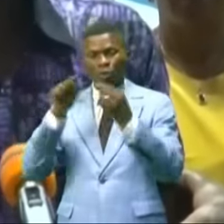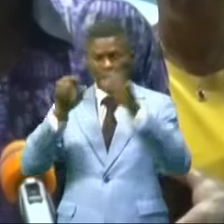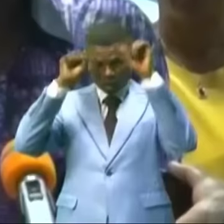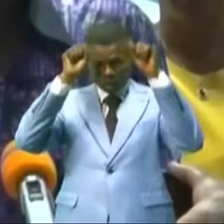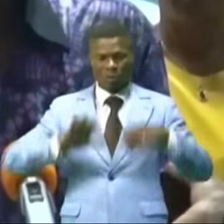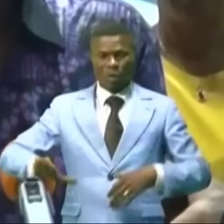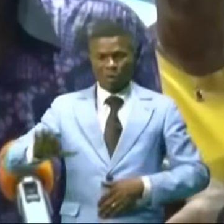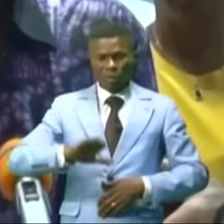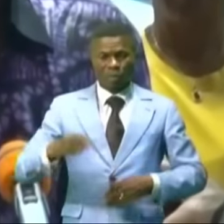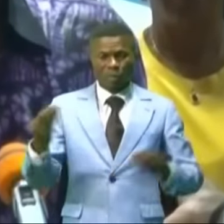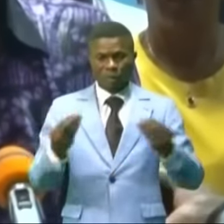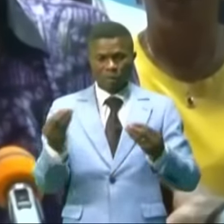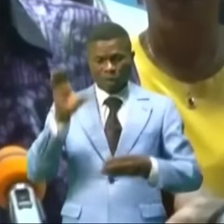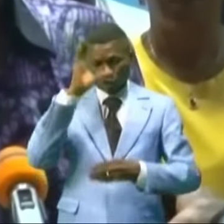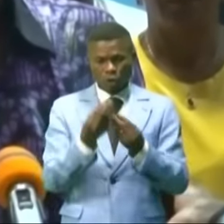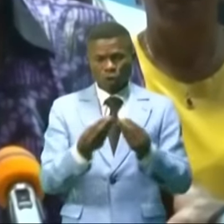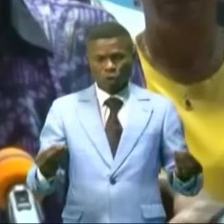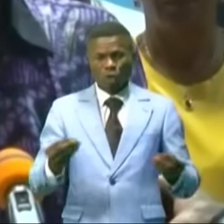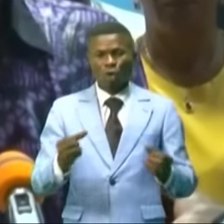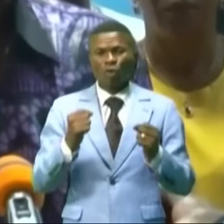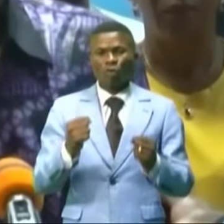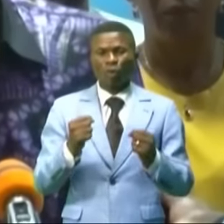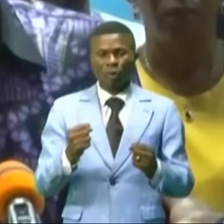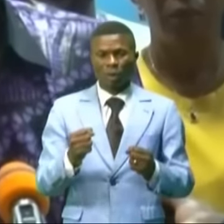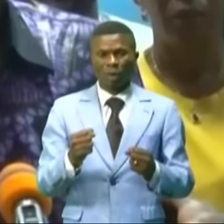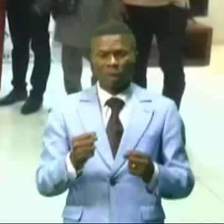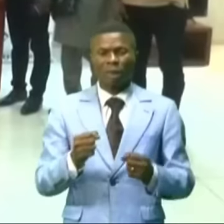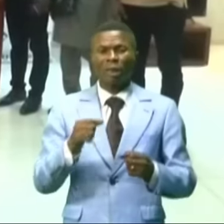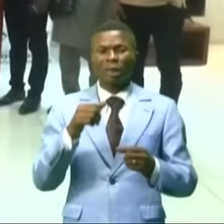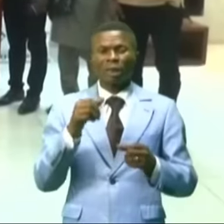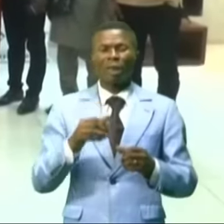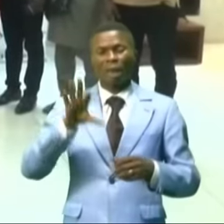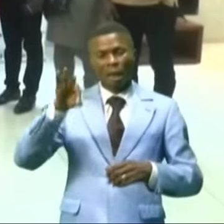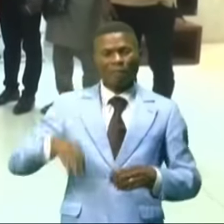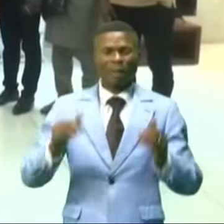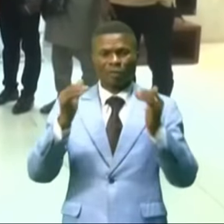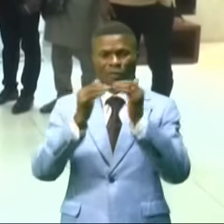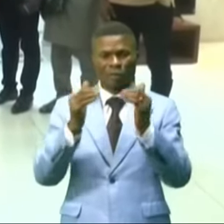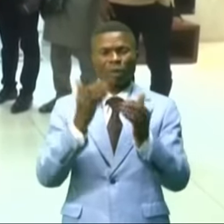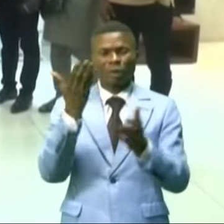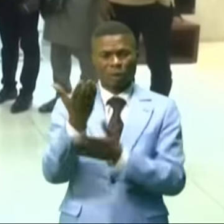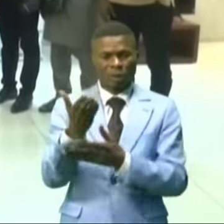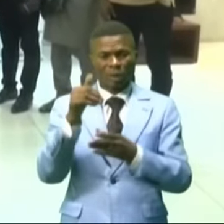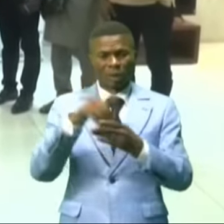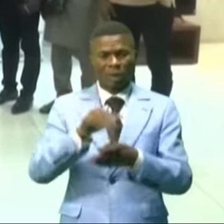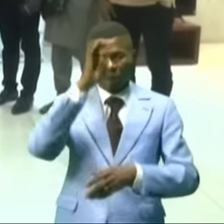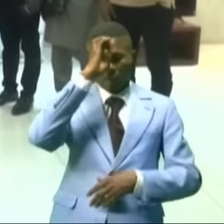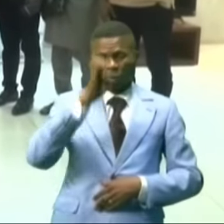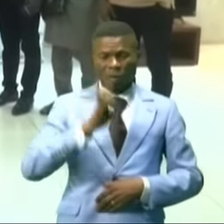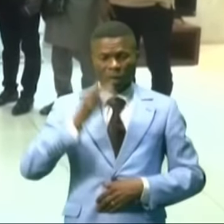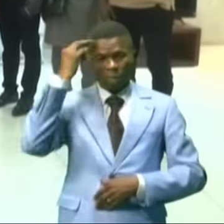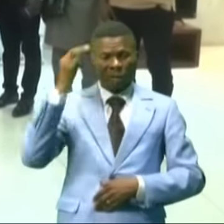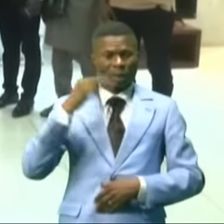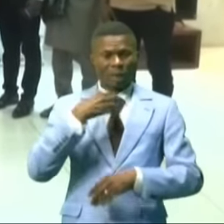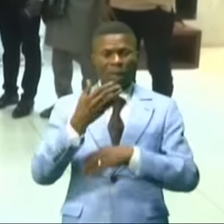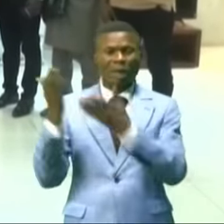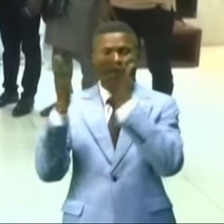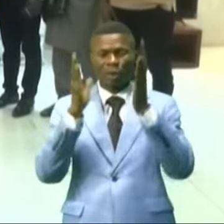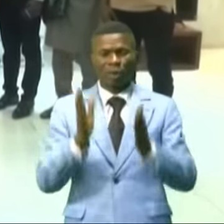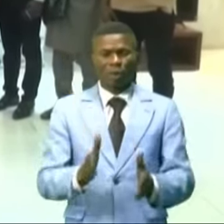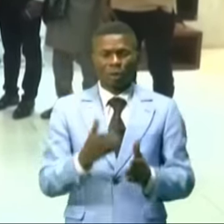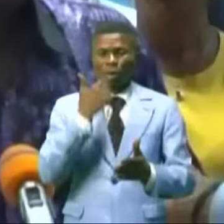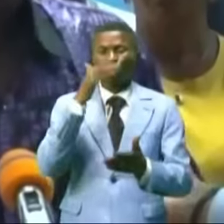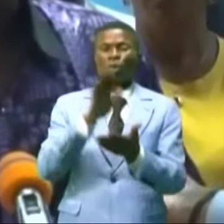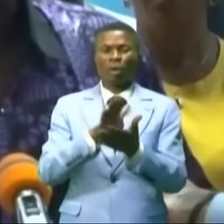République afin de trouver une solution gagnant-gagnant. Nous sollicitons à travers son excellent monsieur le ministre des Transports, qui nous